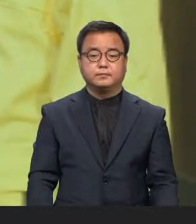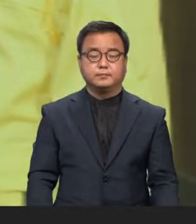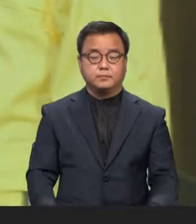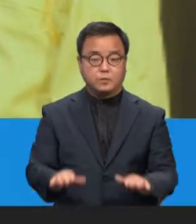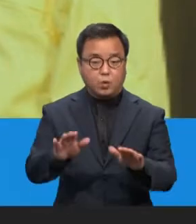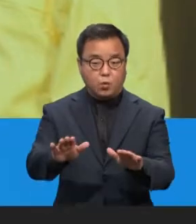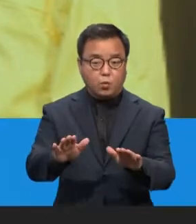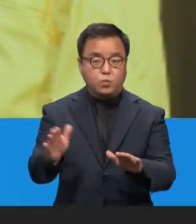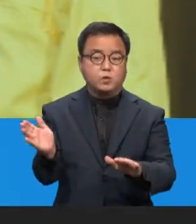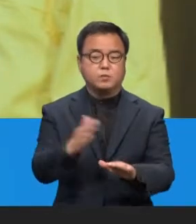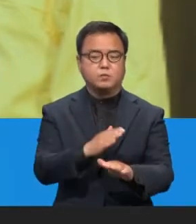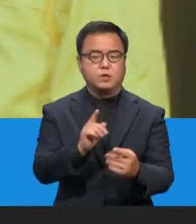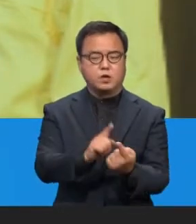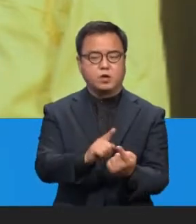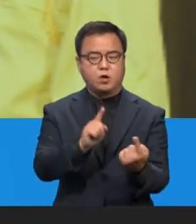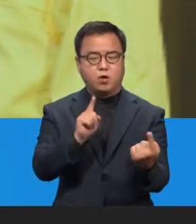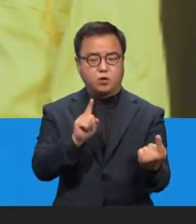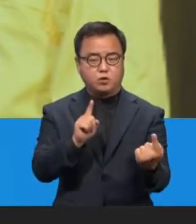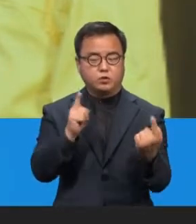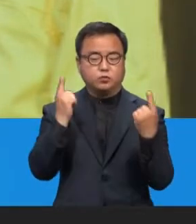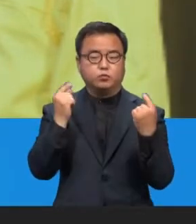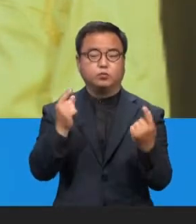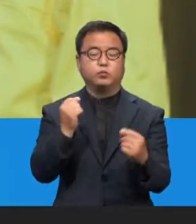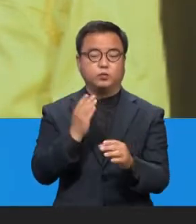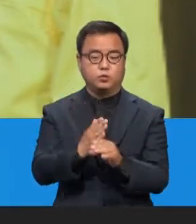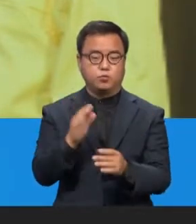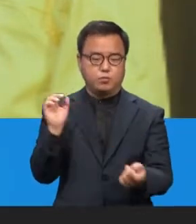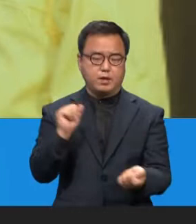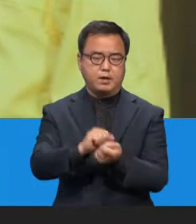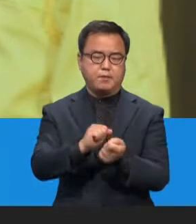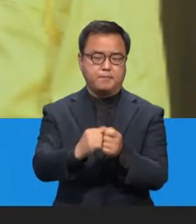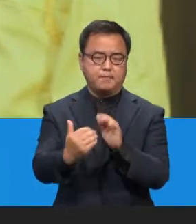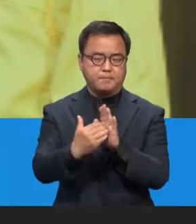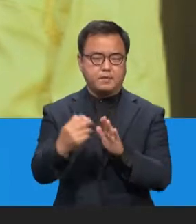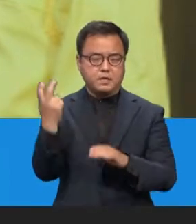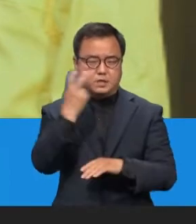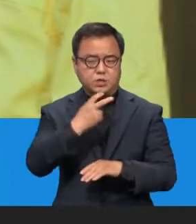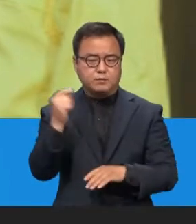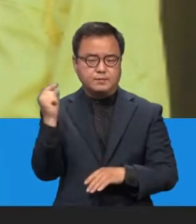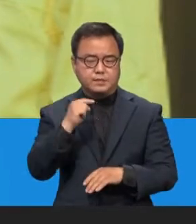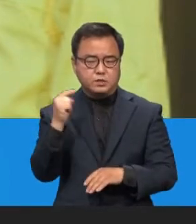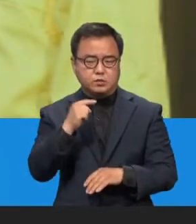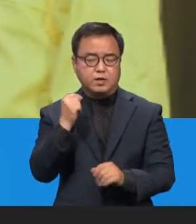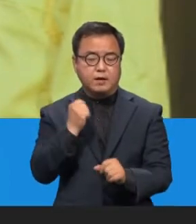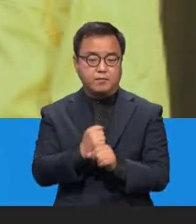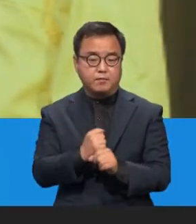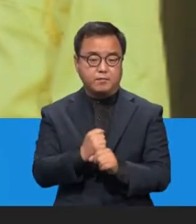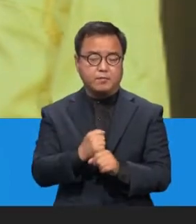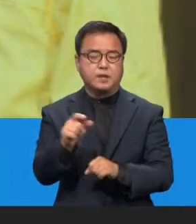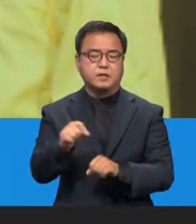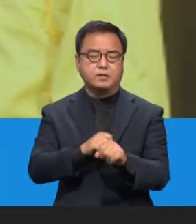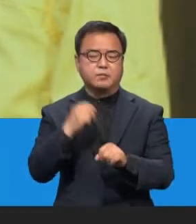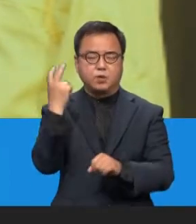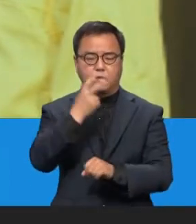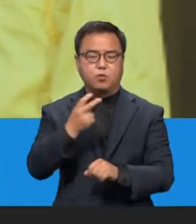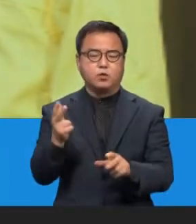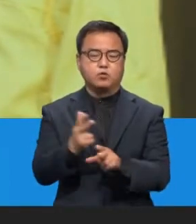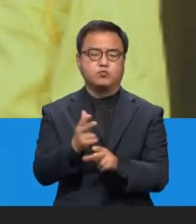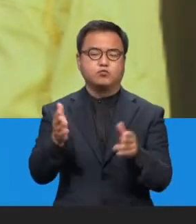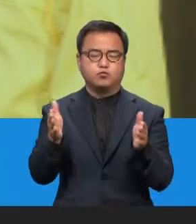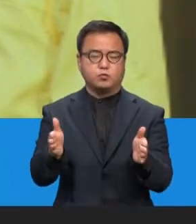4 오늘부터 현행 거리두기 단계를 유지한 채 방역 점검을 강화하는 특별 방역 관리 주간이 시작되었습니다